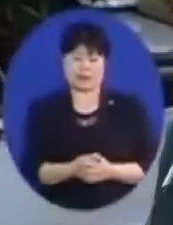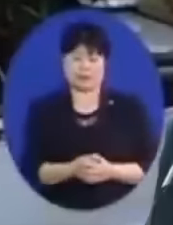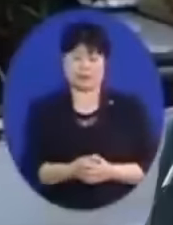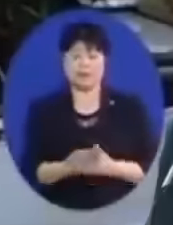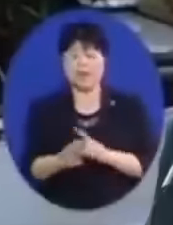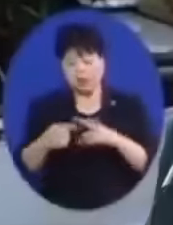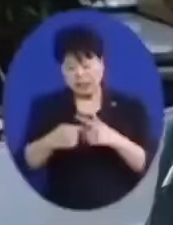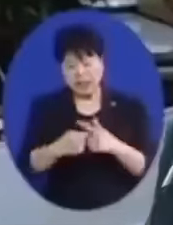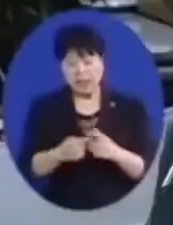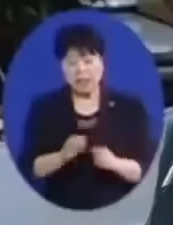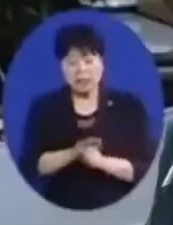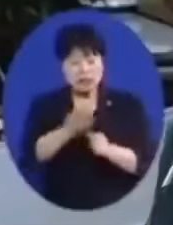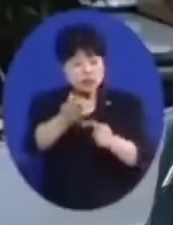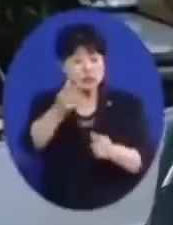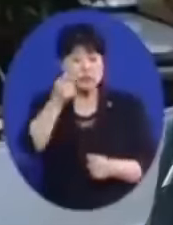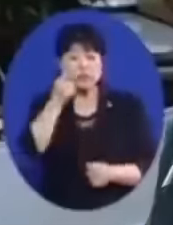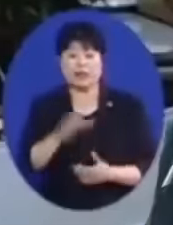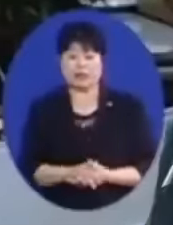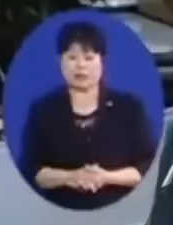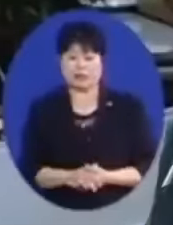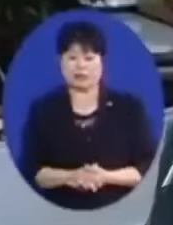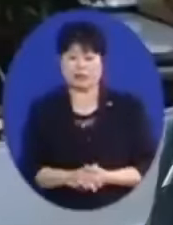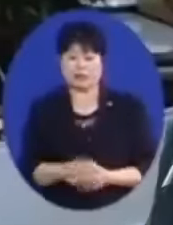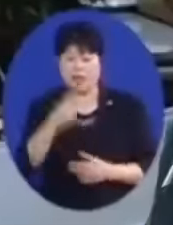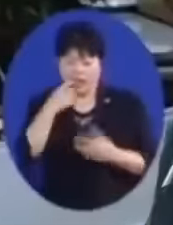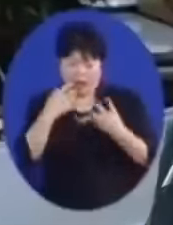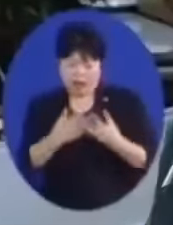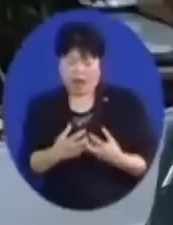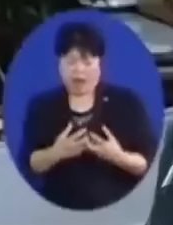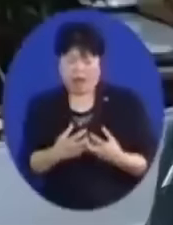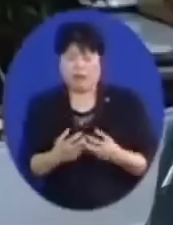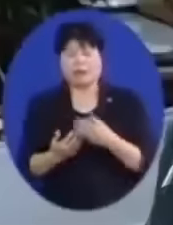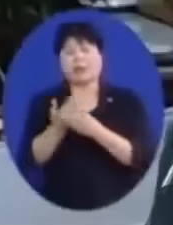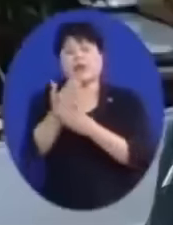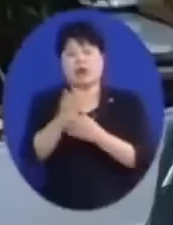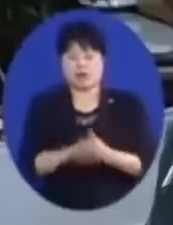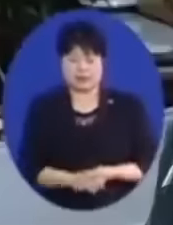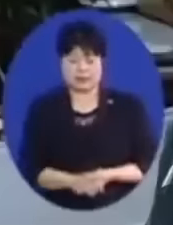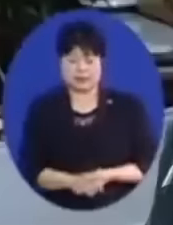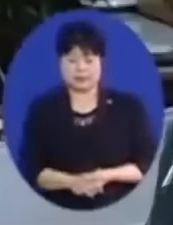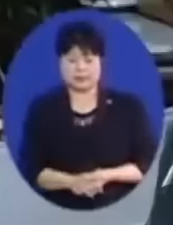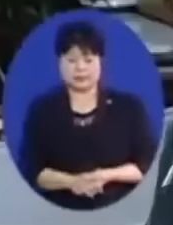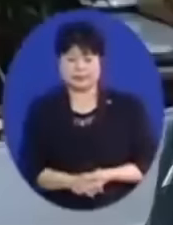이해와 동정을 할 수가 없습니다. 아주 냉철하고 냉혹하게 되게 되는 것입니다.